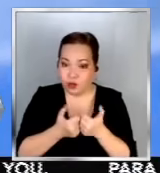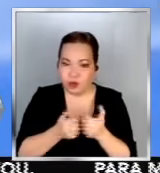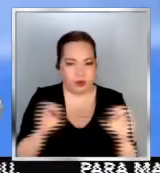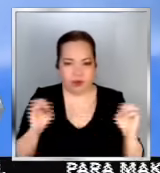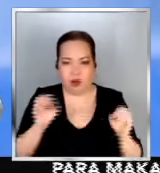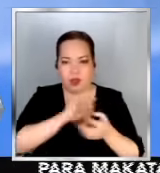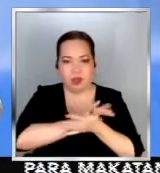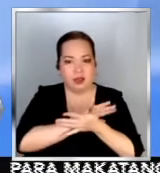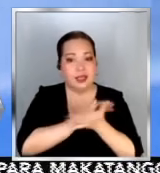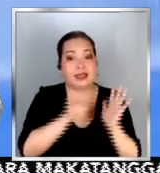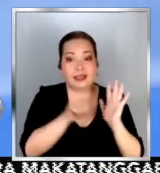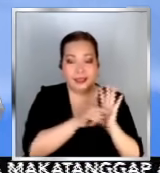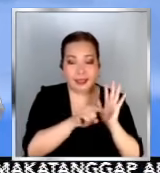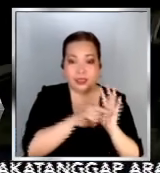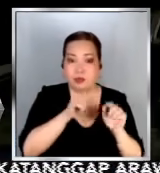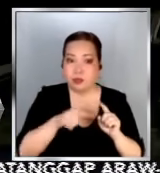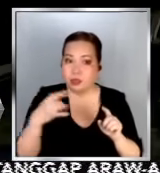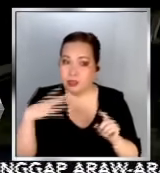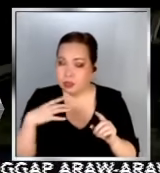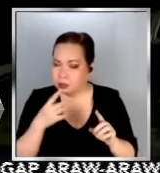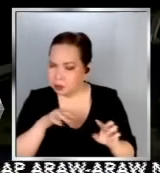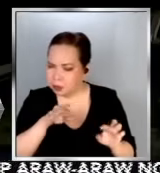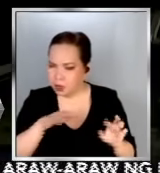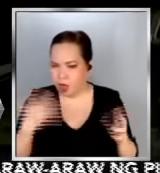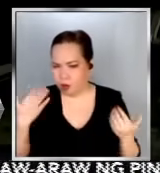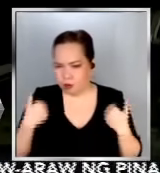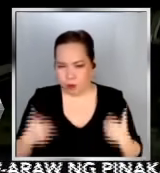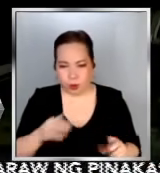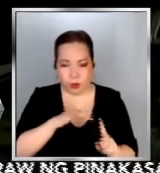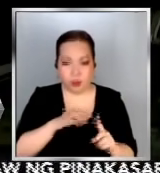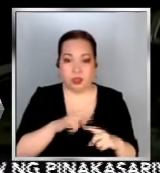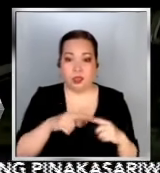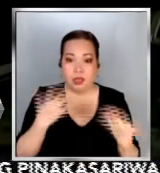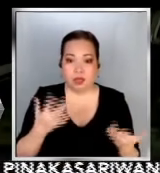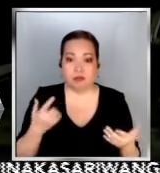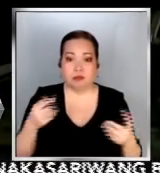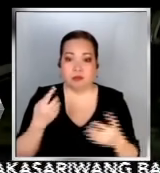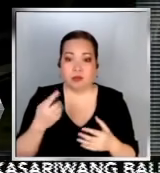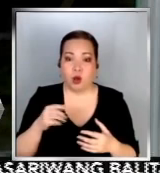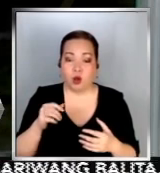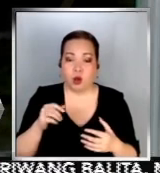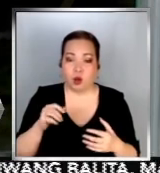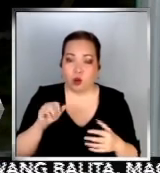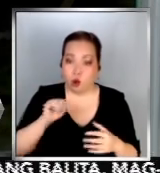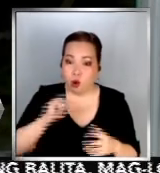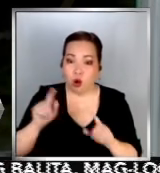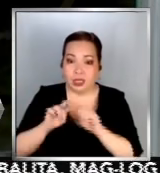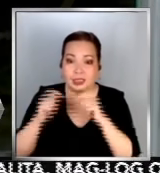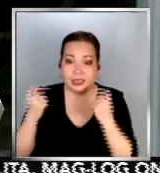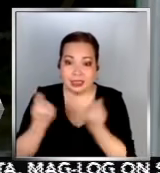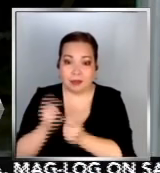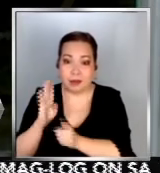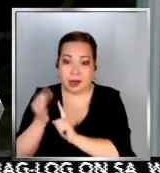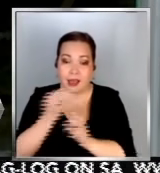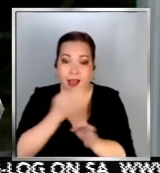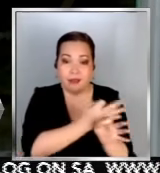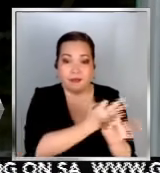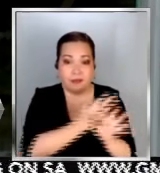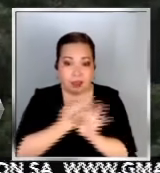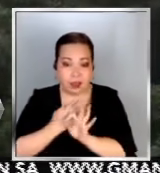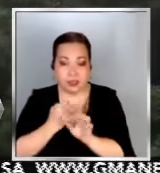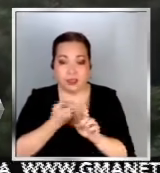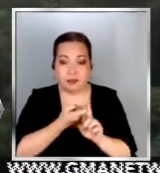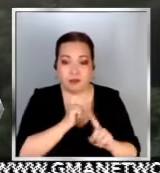pero minomonitor ang kanyang kalagayan. Naka-quarantine maging ang barangay health team na sumundo at naghatid sa kanya sa isolation